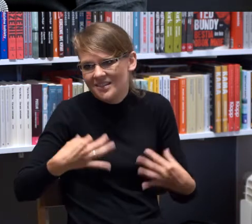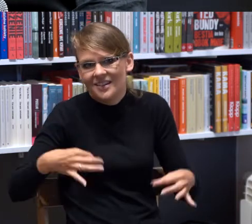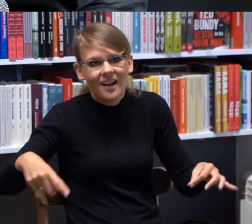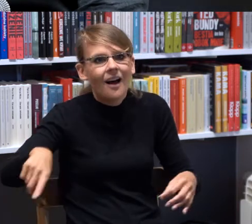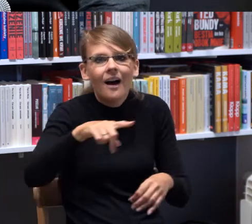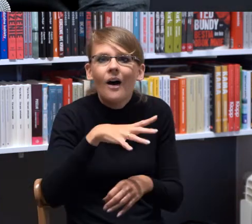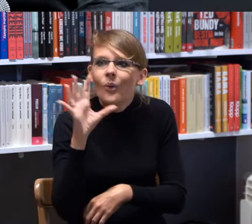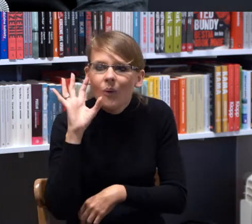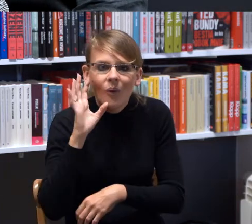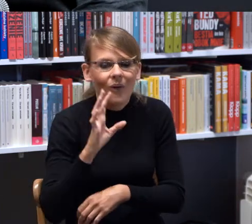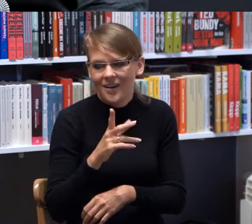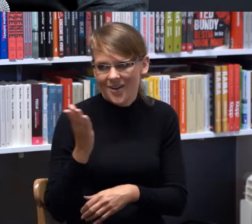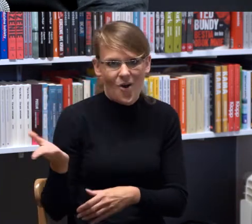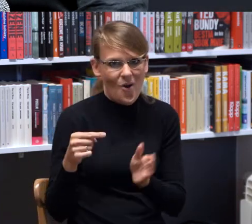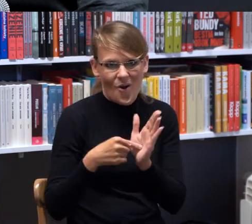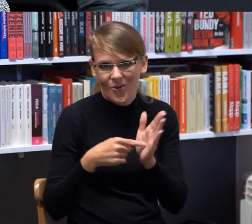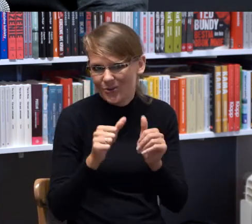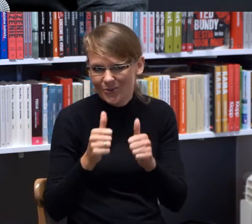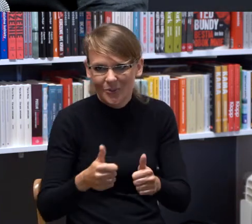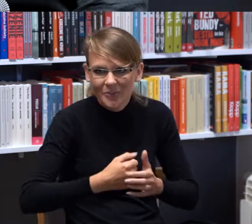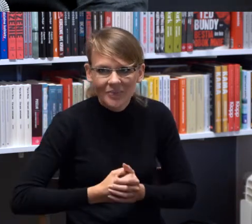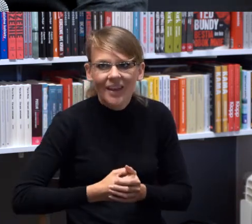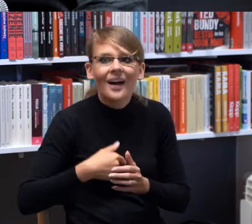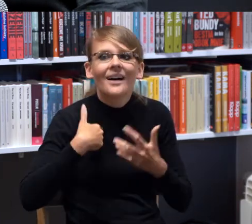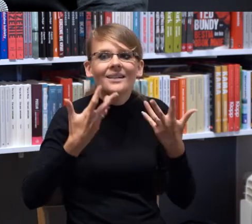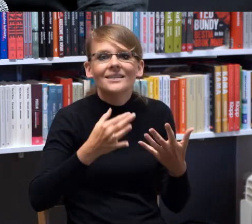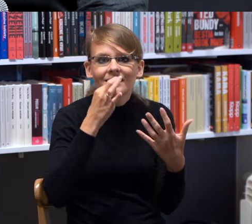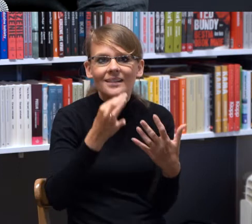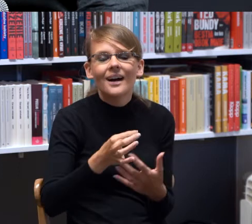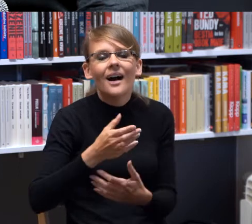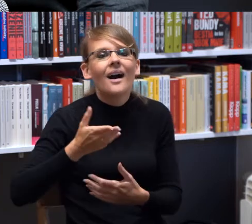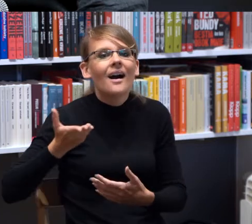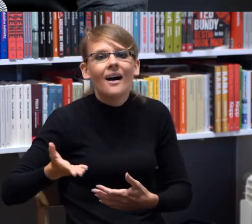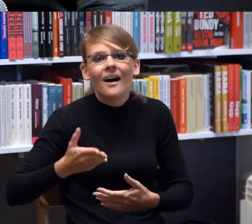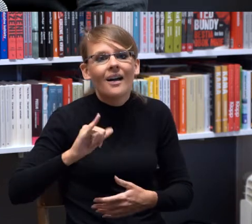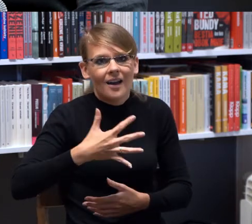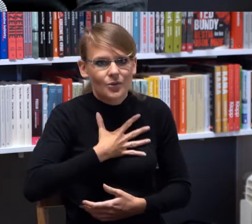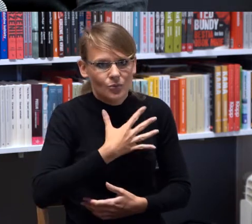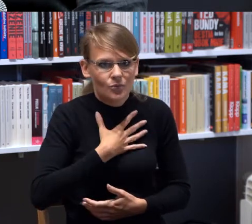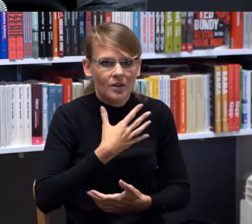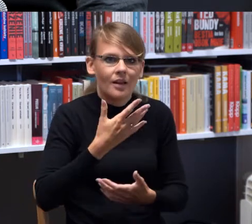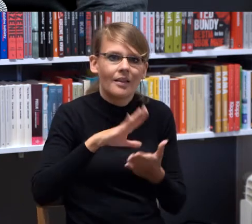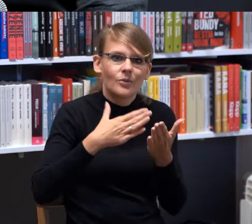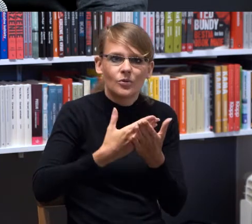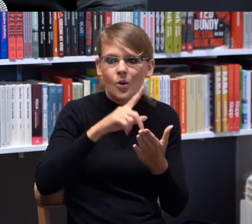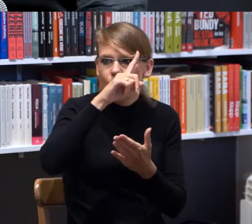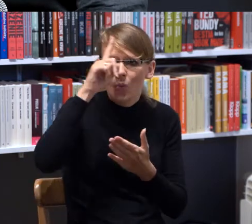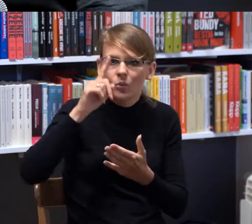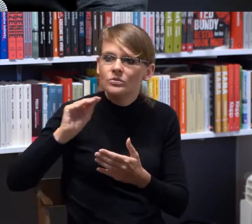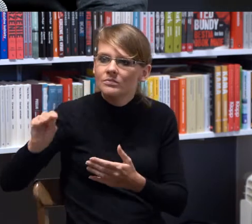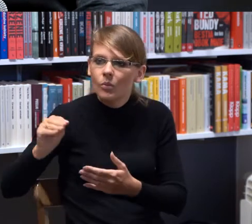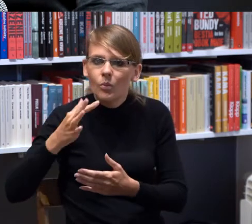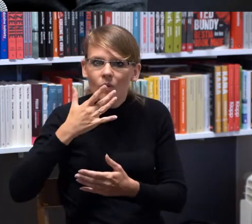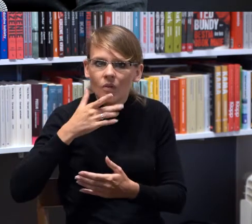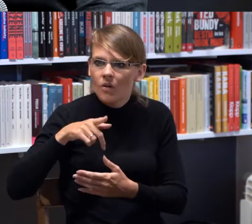bardzo. A chciałam zapytać, jak Pani się czuje w momencie, kiedy na przykład mówią Pani, opowiedziała